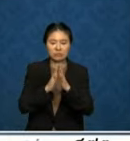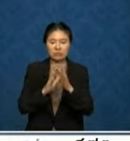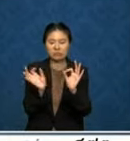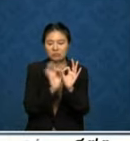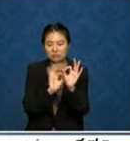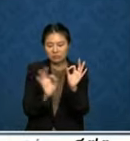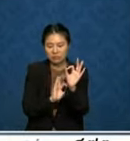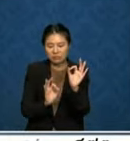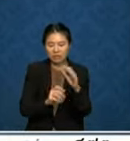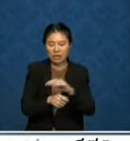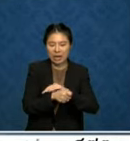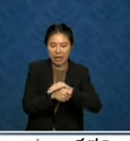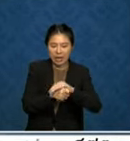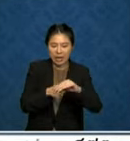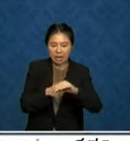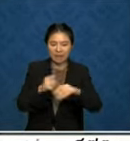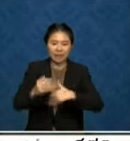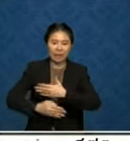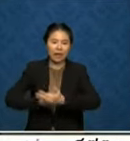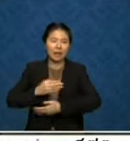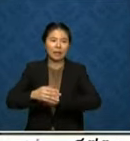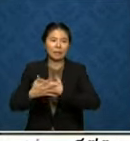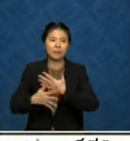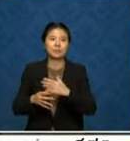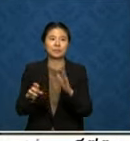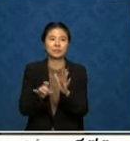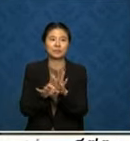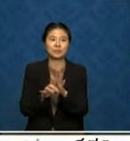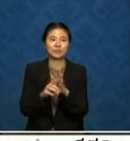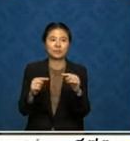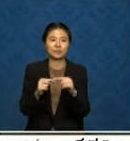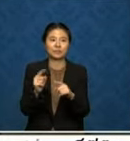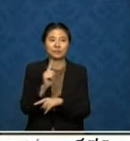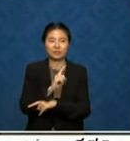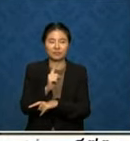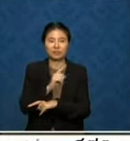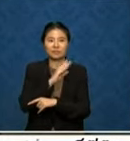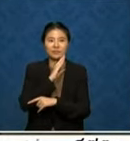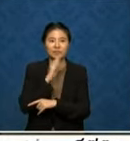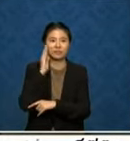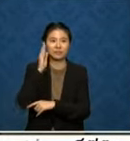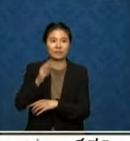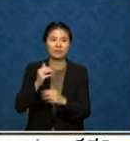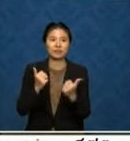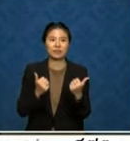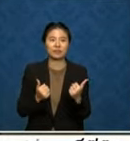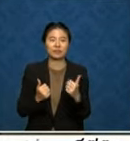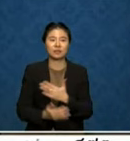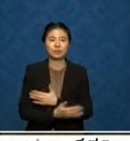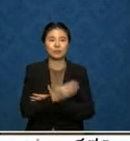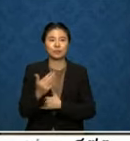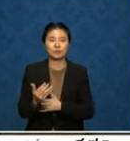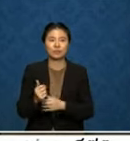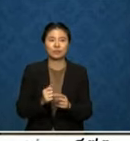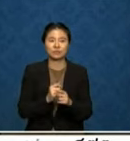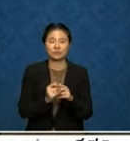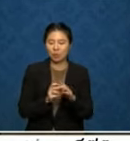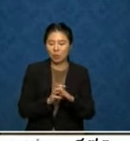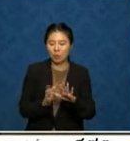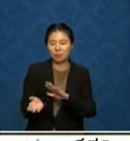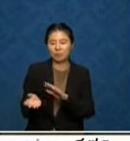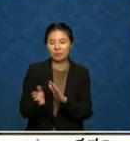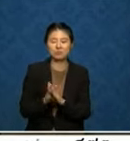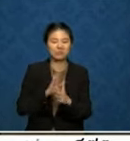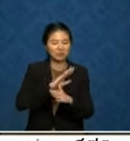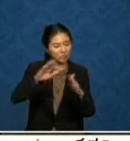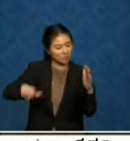าขายให้แนบเนียนเลยค่ะและสุดท้ายนี้นะคะดิฉันคิดว่านอกจากครั้งนี้จะเป็นโอกาสในการสังคายนาธุรกิจข